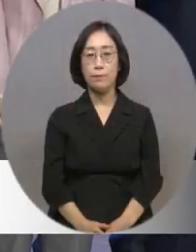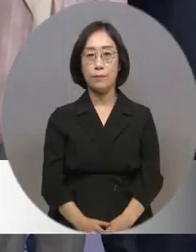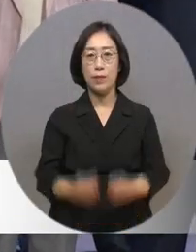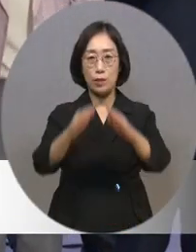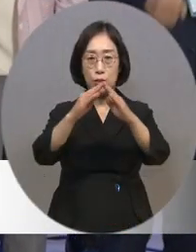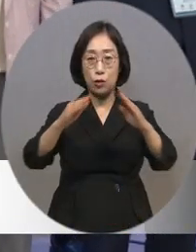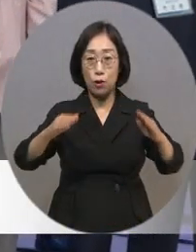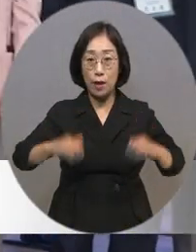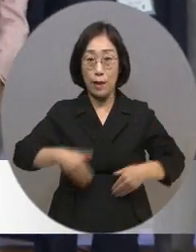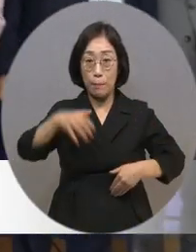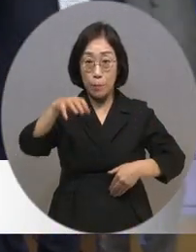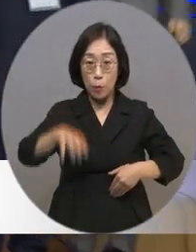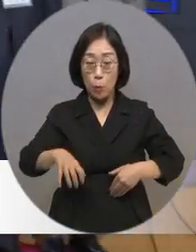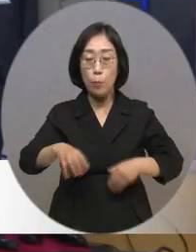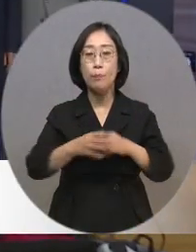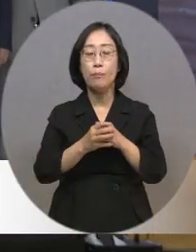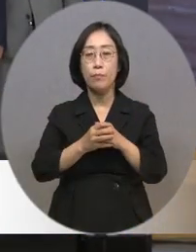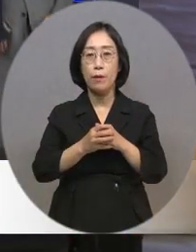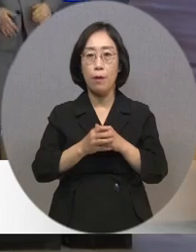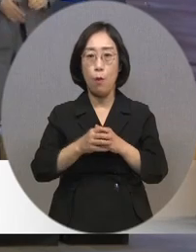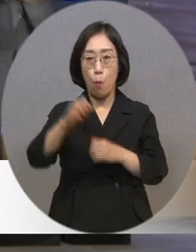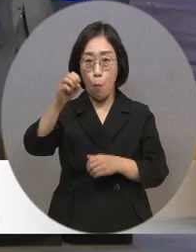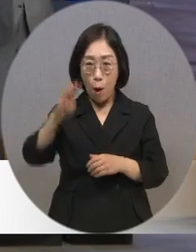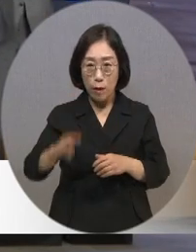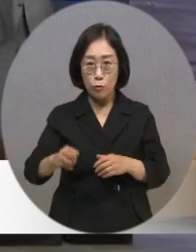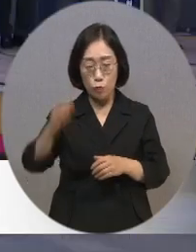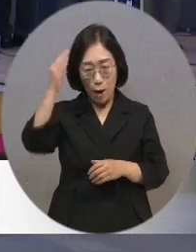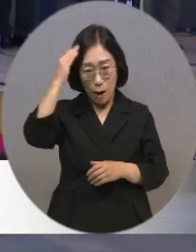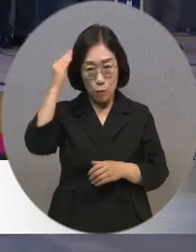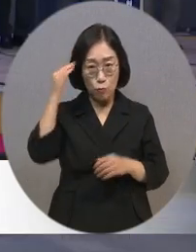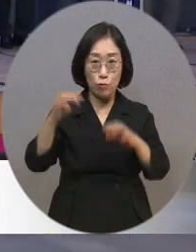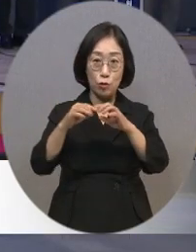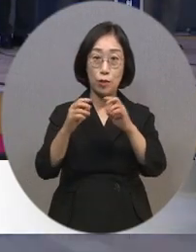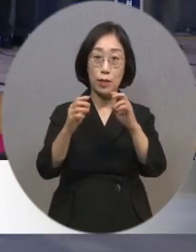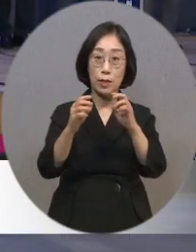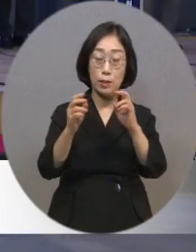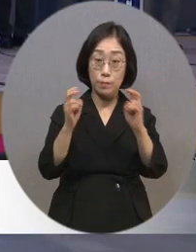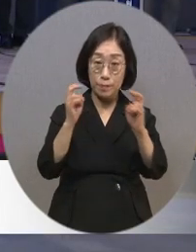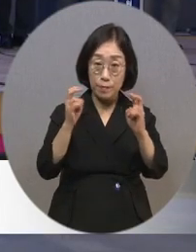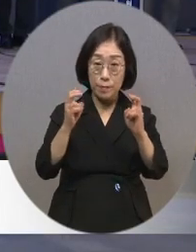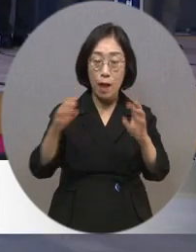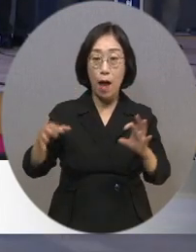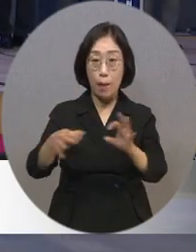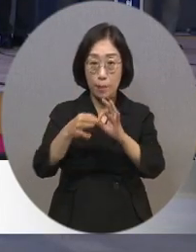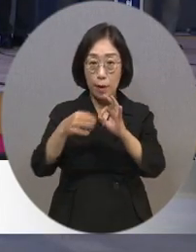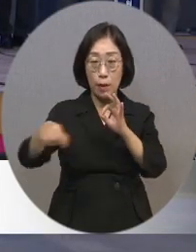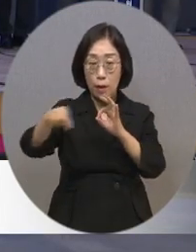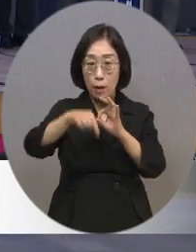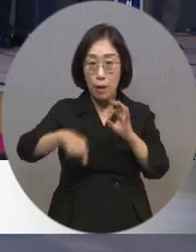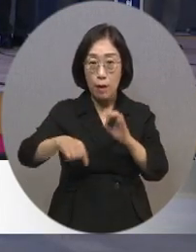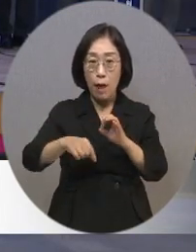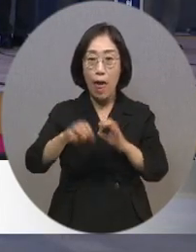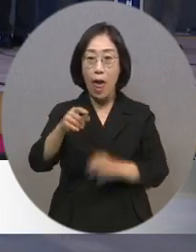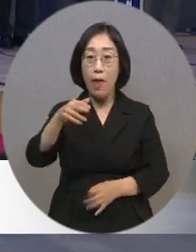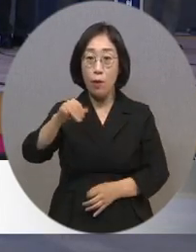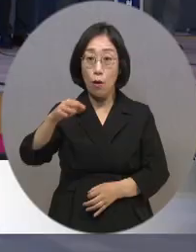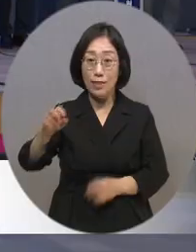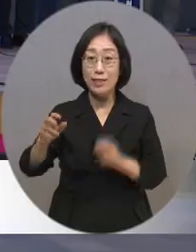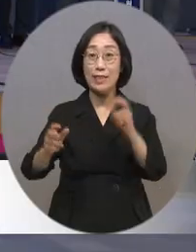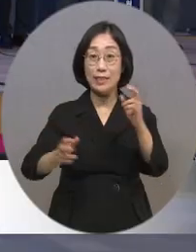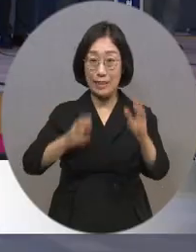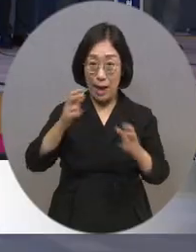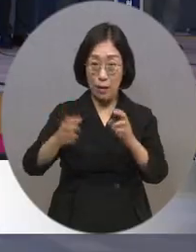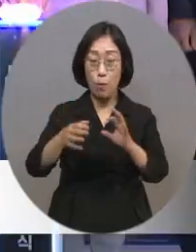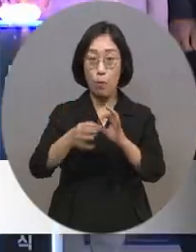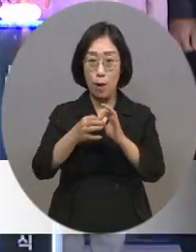전라남도는 광주광역시와 한국전력공사와 함께 전국 최초로 지정된 광주전남에너지산업